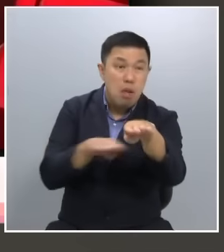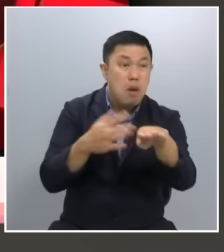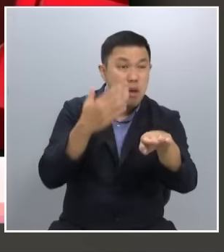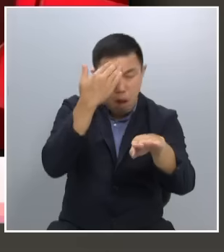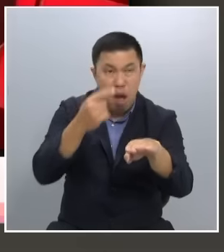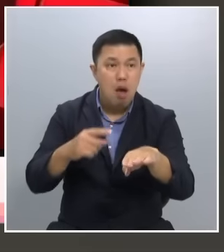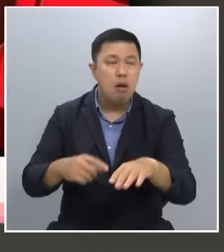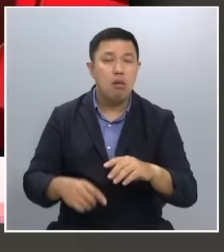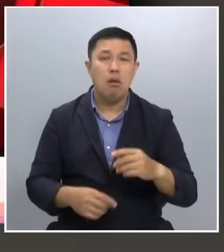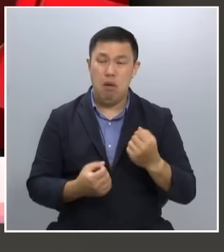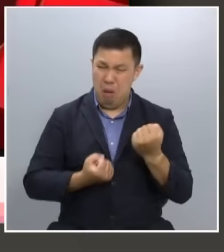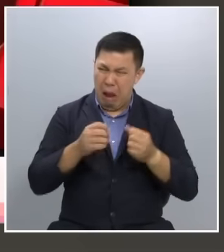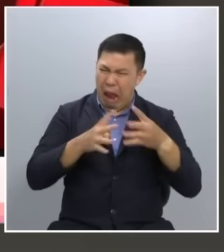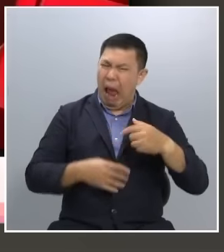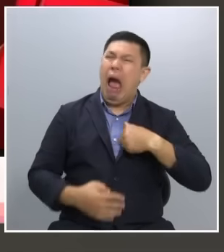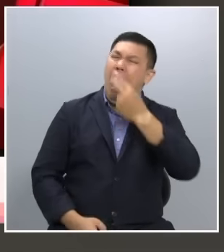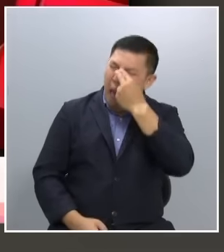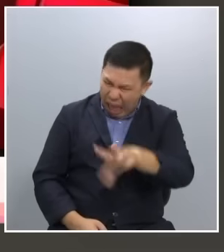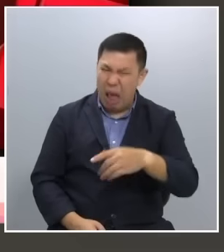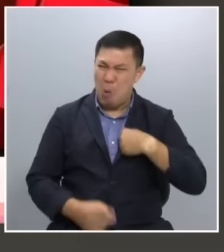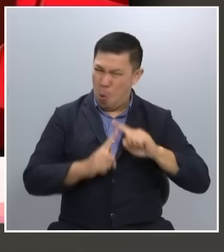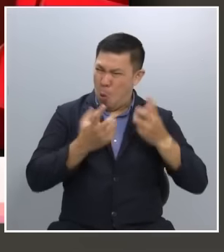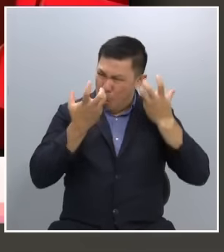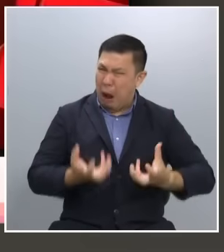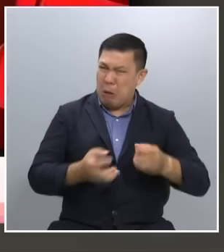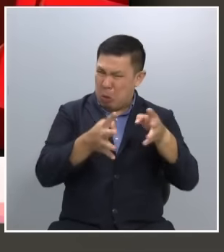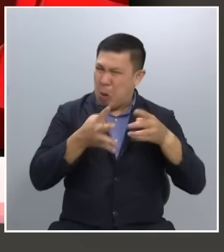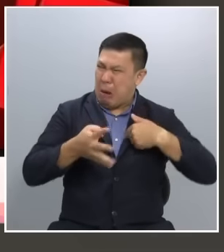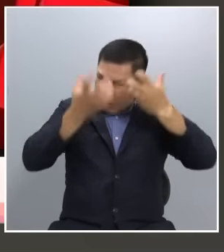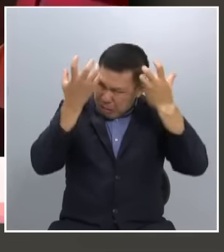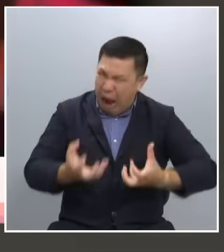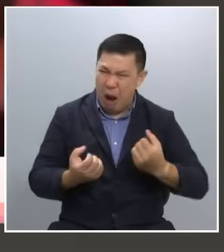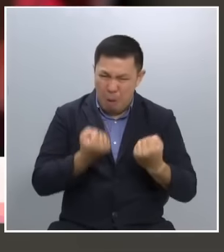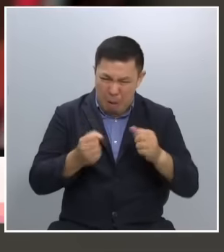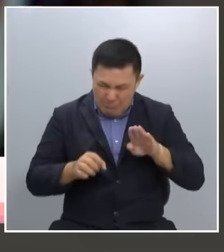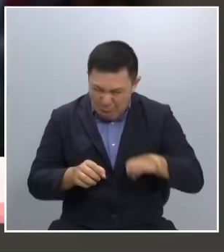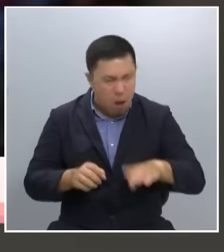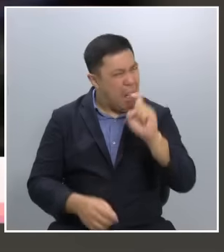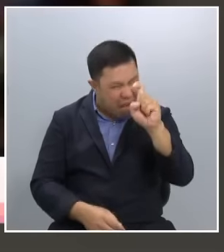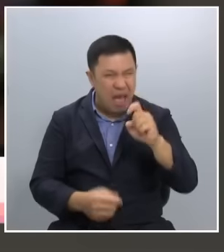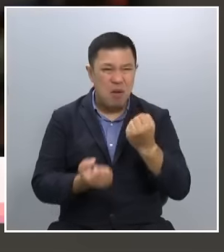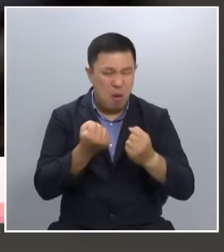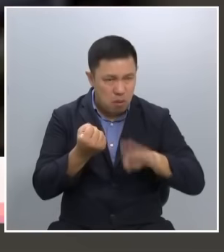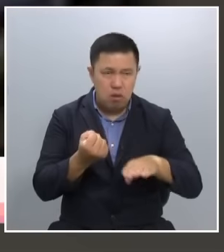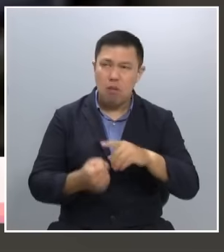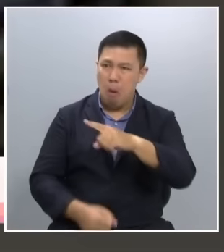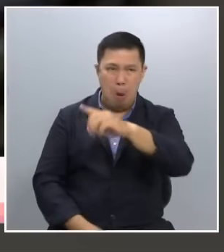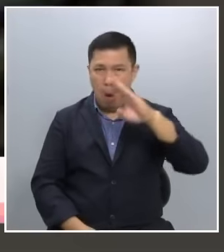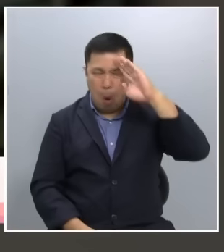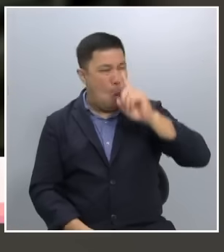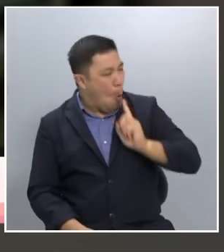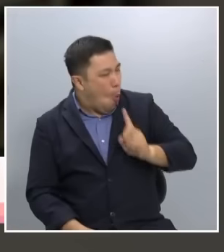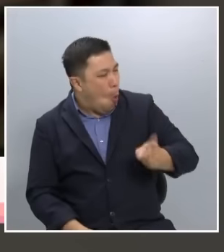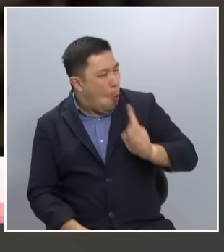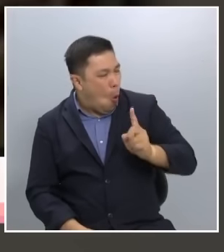จ้าของรถก็บอกว่าผมเห็นพี่แต่รถมันหนักรถผมมันหนักกับพี่ส่วนทหารก็โวยไม่หยุดกันนะครับมีการด่าทอ